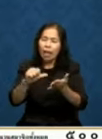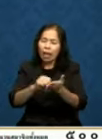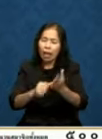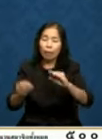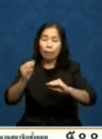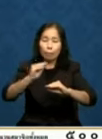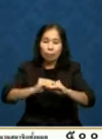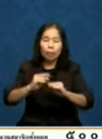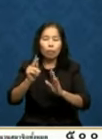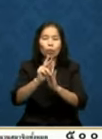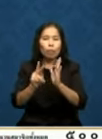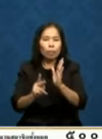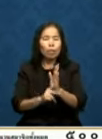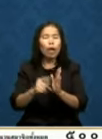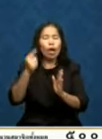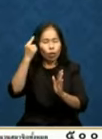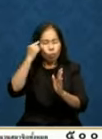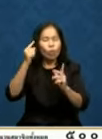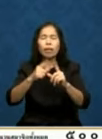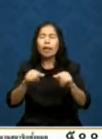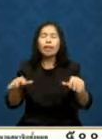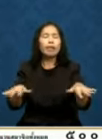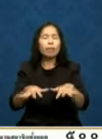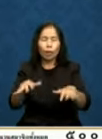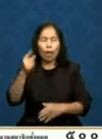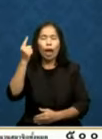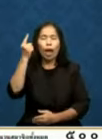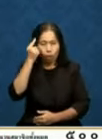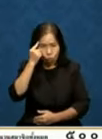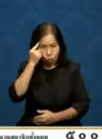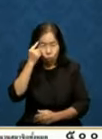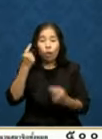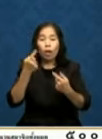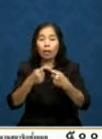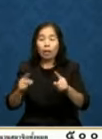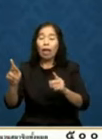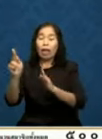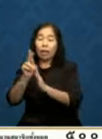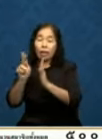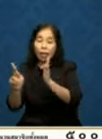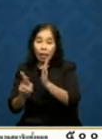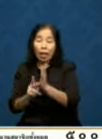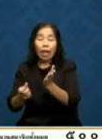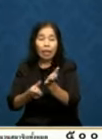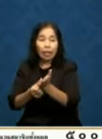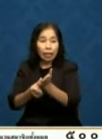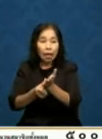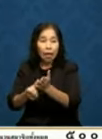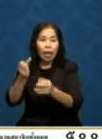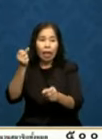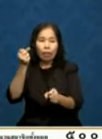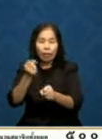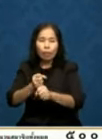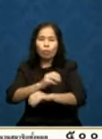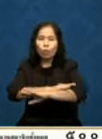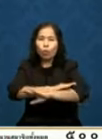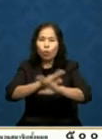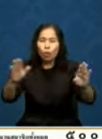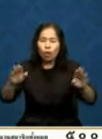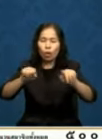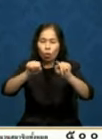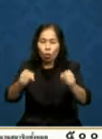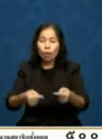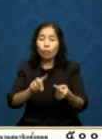ฎหมายเป็นเรื่องธรรมดาแต่การแก้ไขโดยที่ยกเลิกวงเล็บ